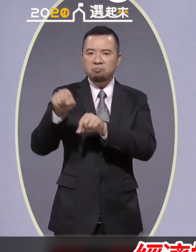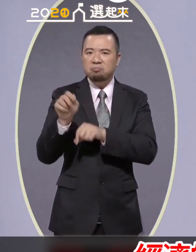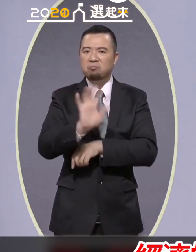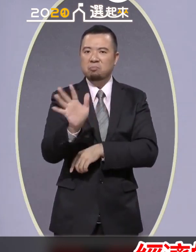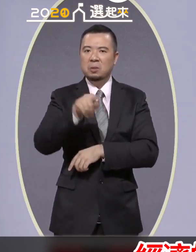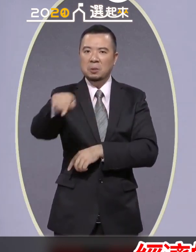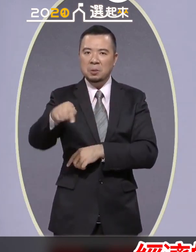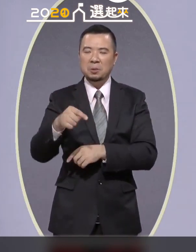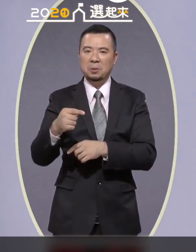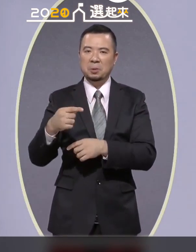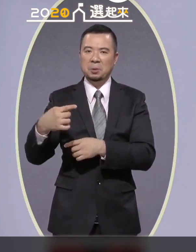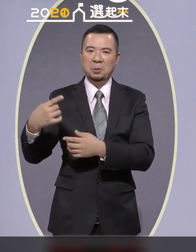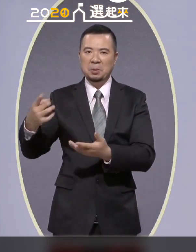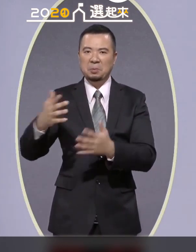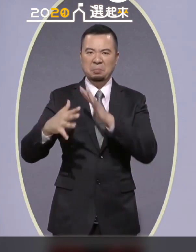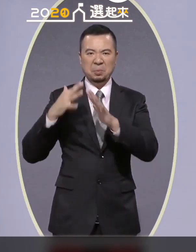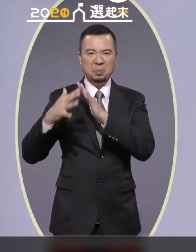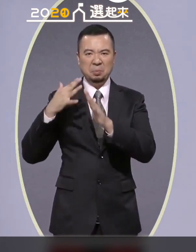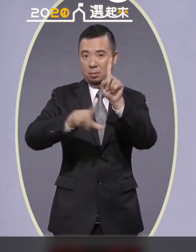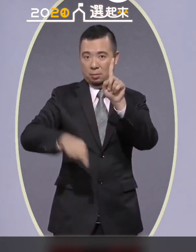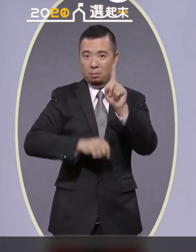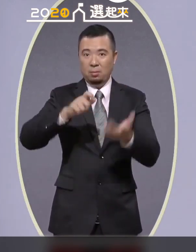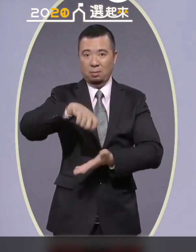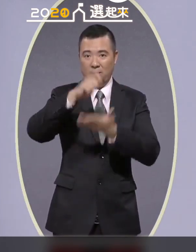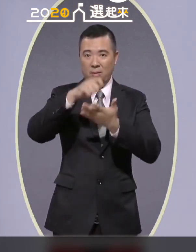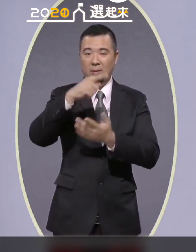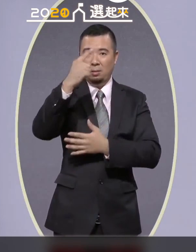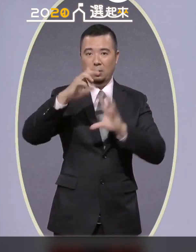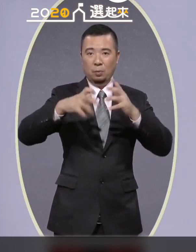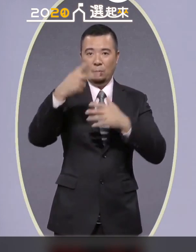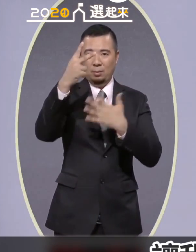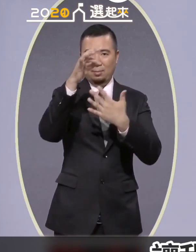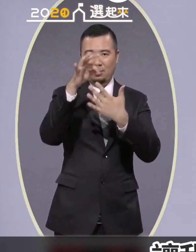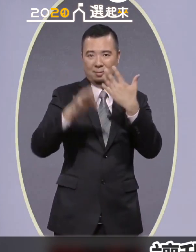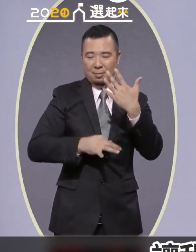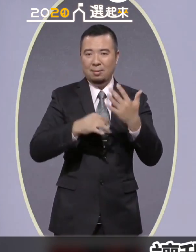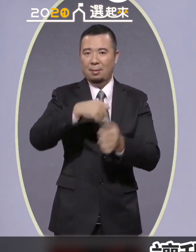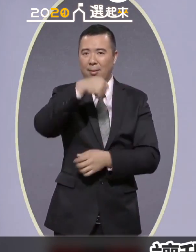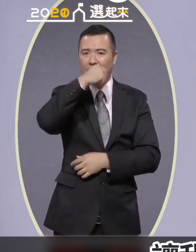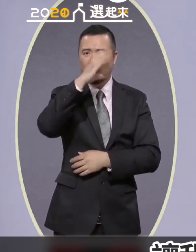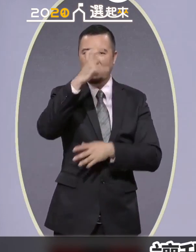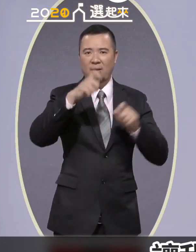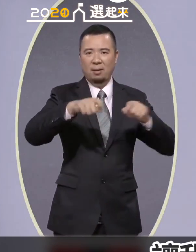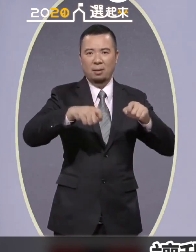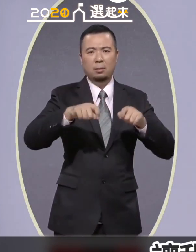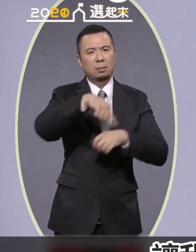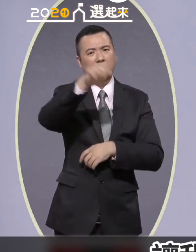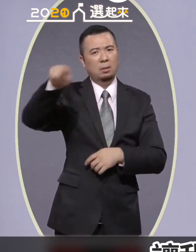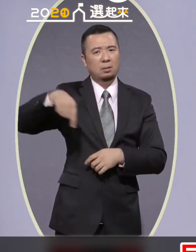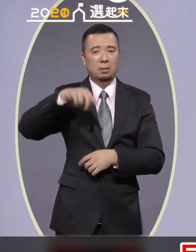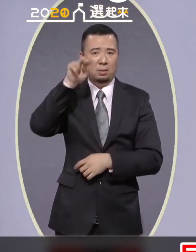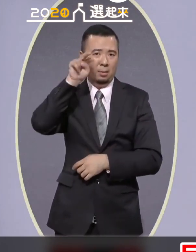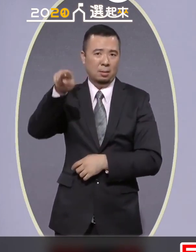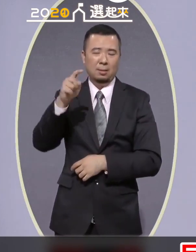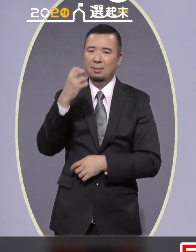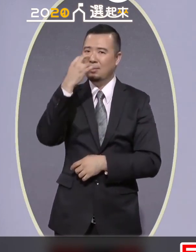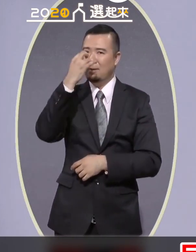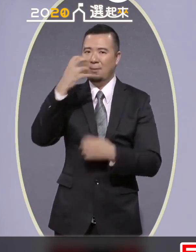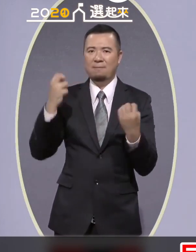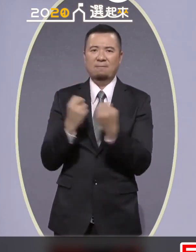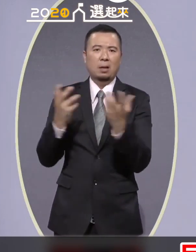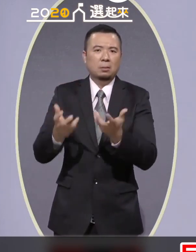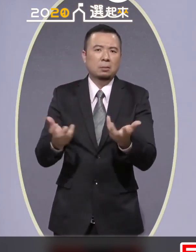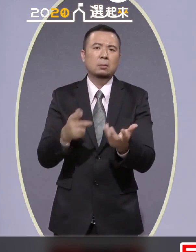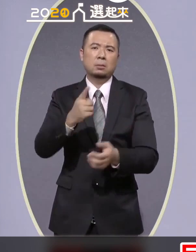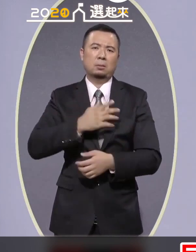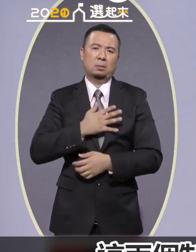外交的打压，以及社会的渗透，香港的情况让我们大家都很清楚地看到，民主和威权